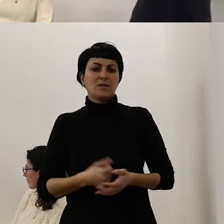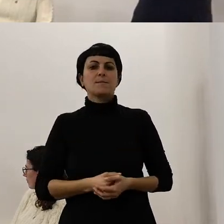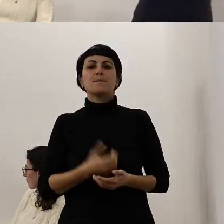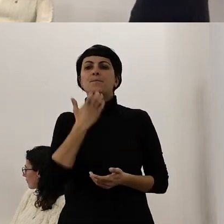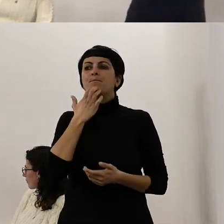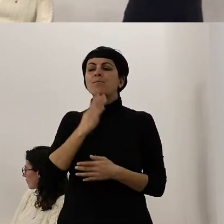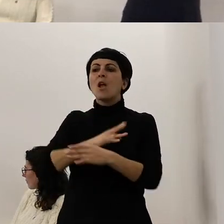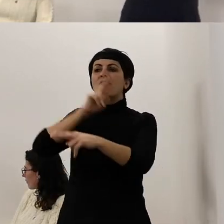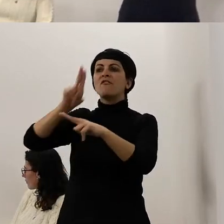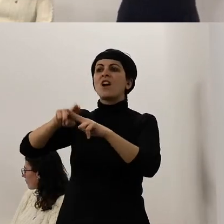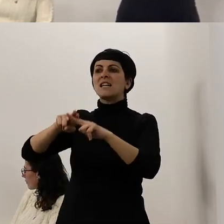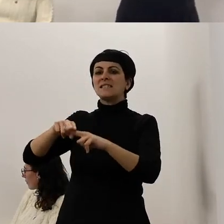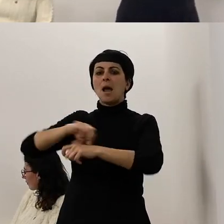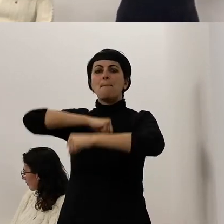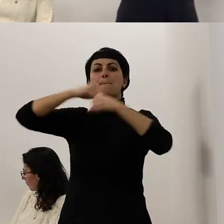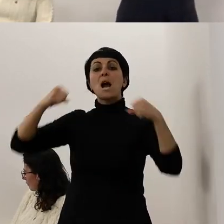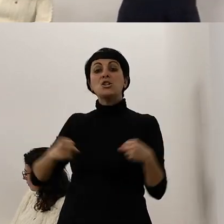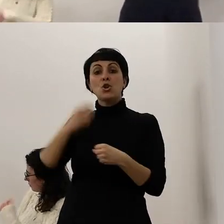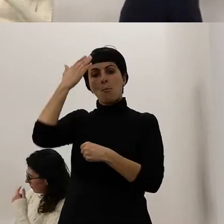major d'un poble veí